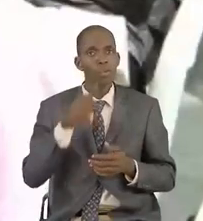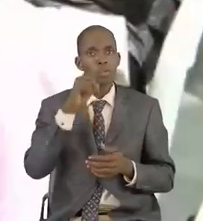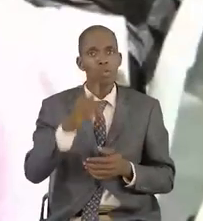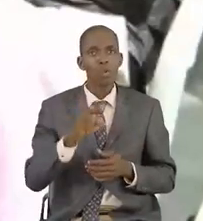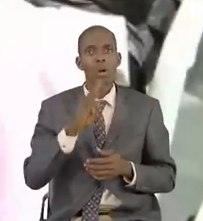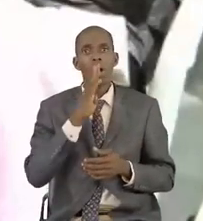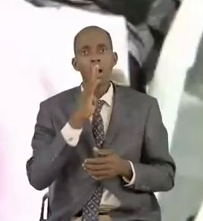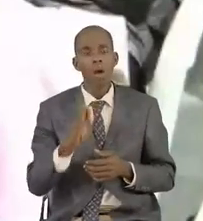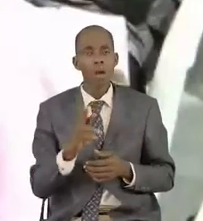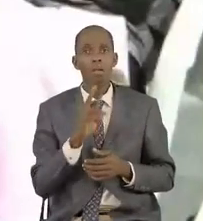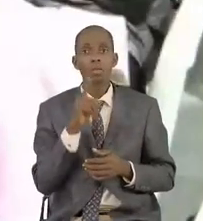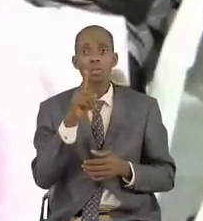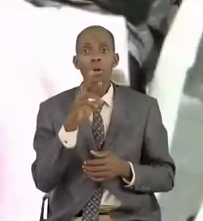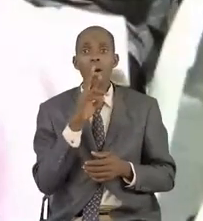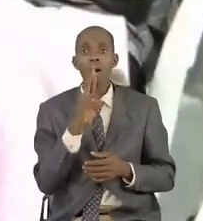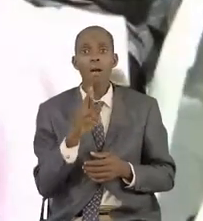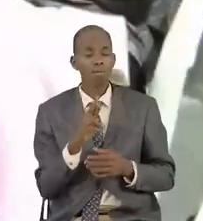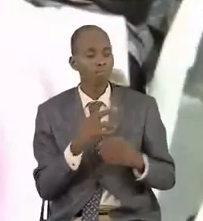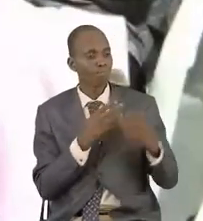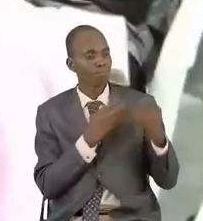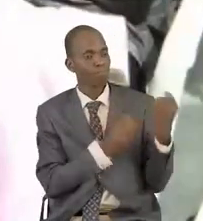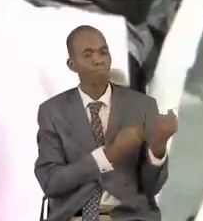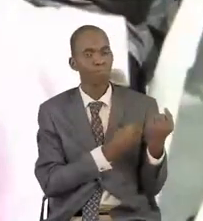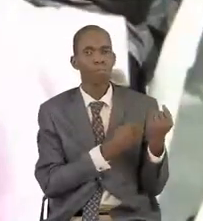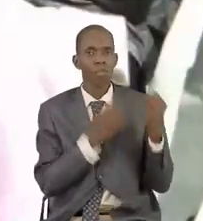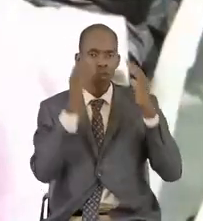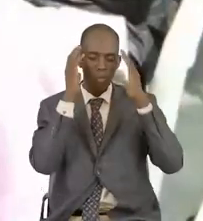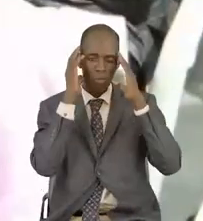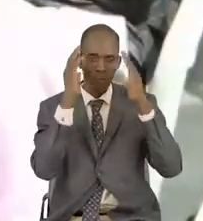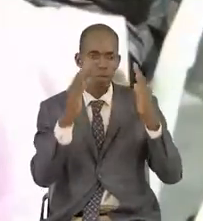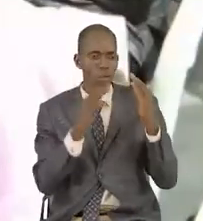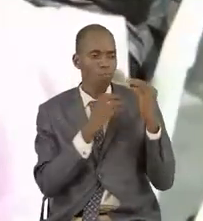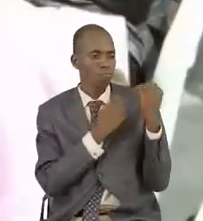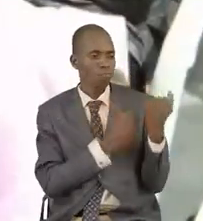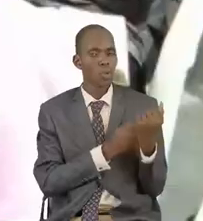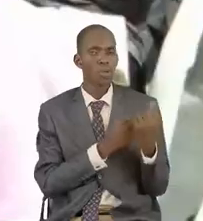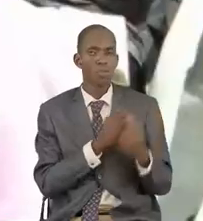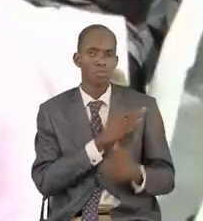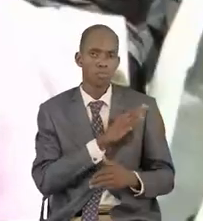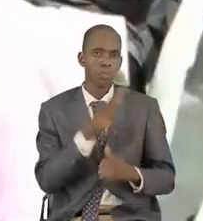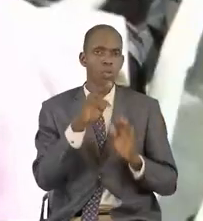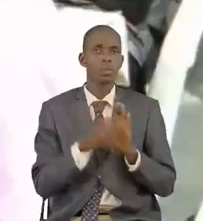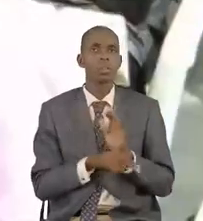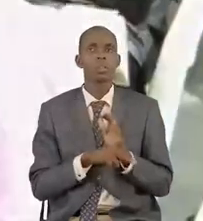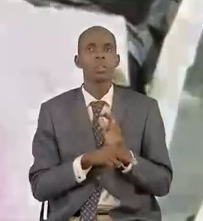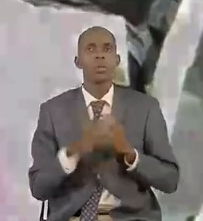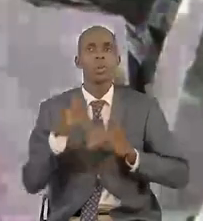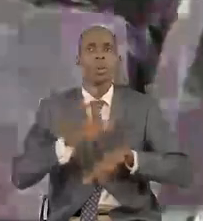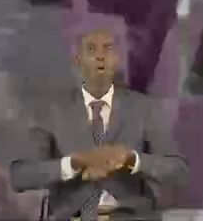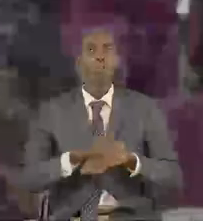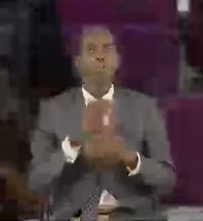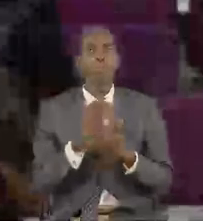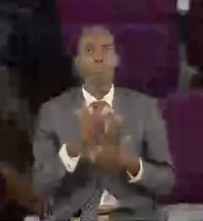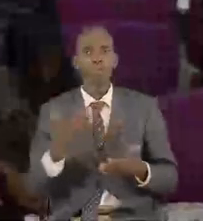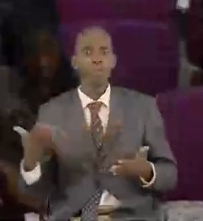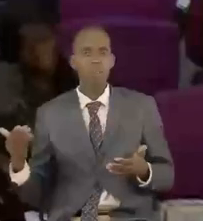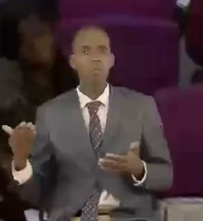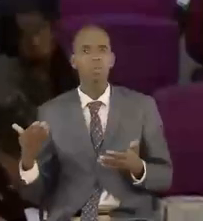tu t'offres c'est une audace focalisée tu focalises l'audace là sur quelque chose de